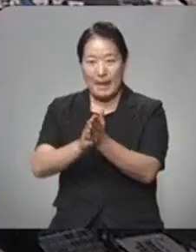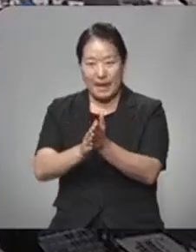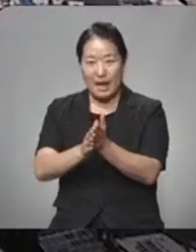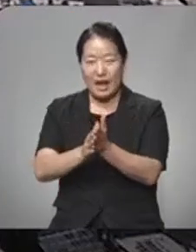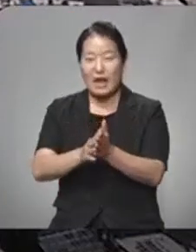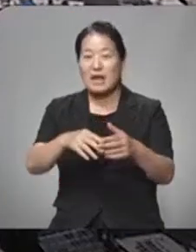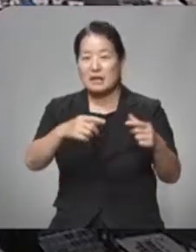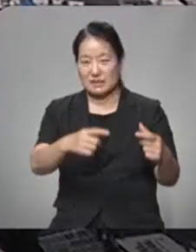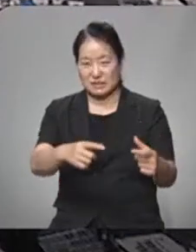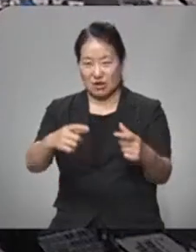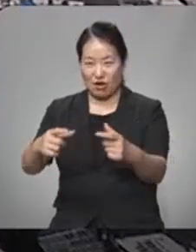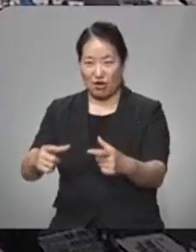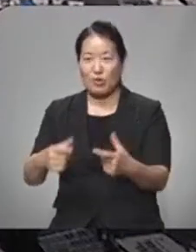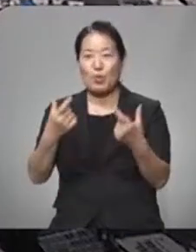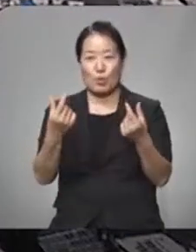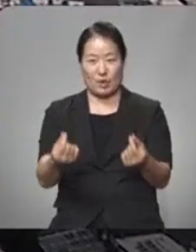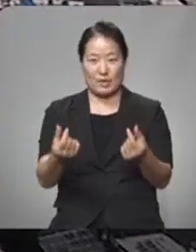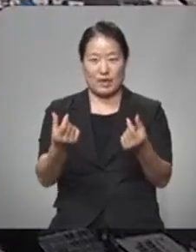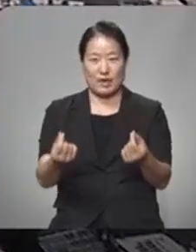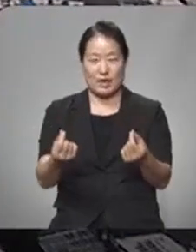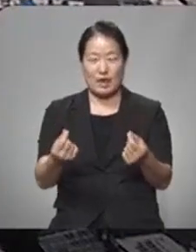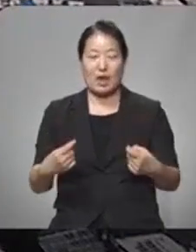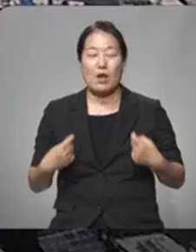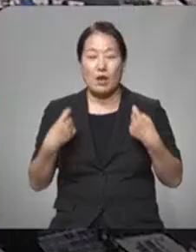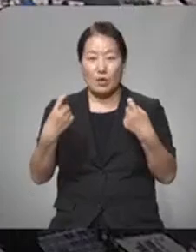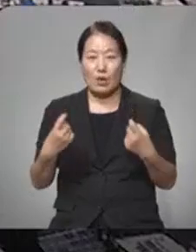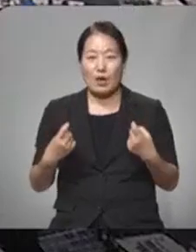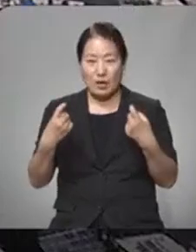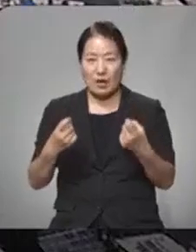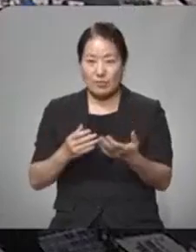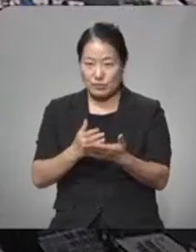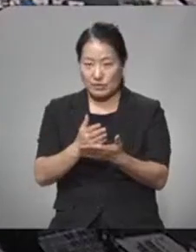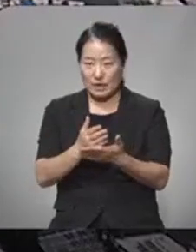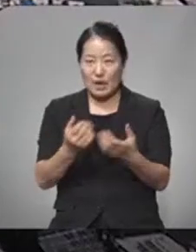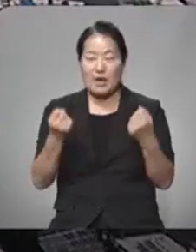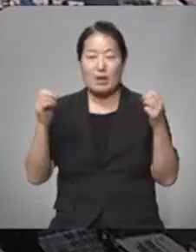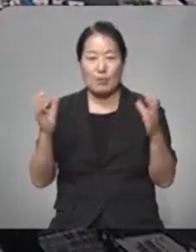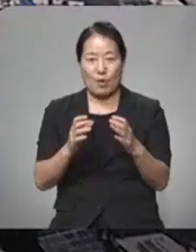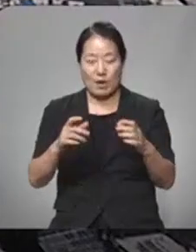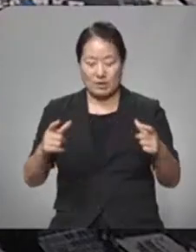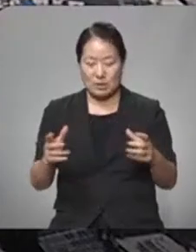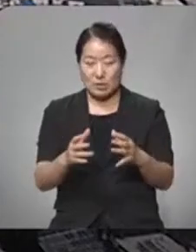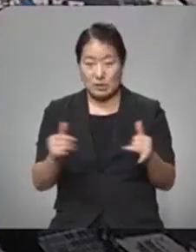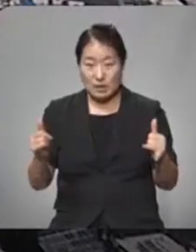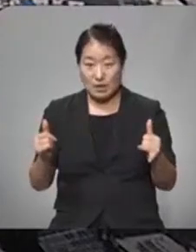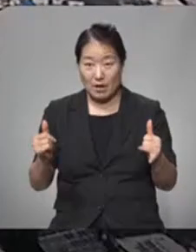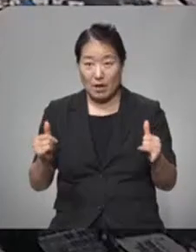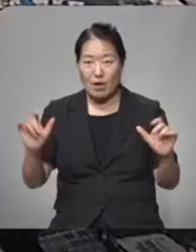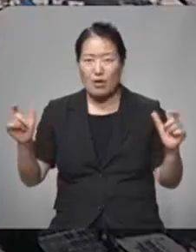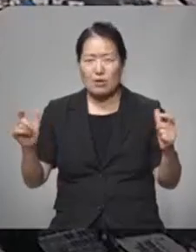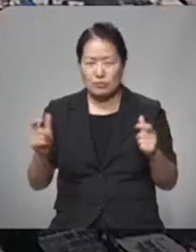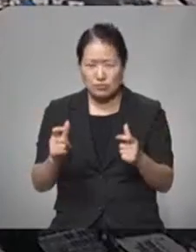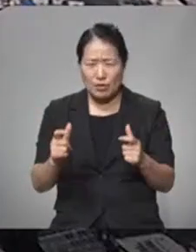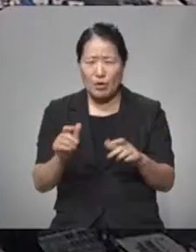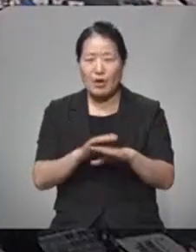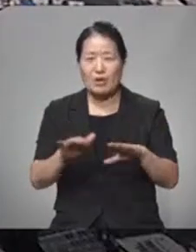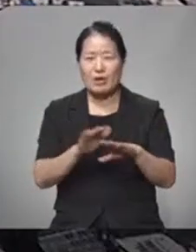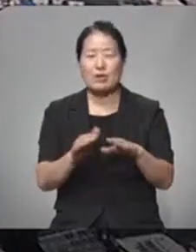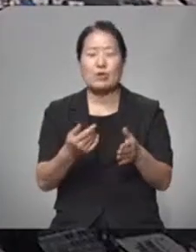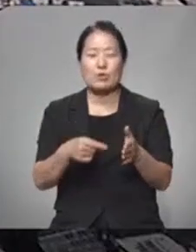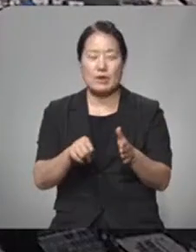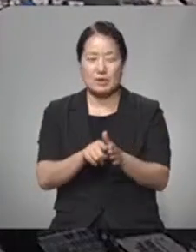지역이란 접점을 지녔습니다 관광분야 협력에 이어 인구 감소와 지역 소멸 위기 극복을 위한 다양한